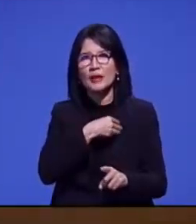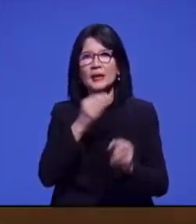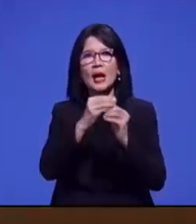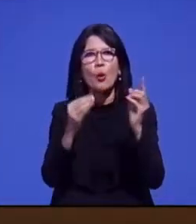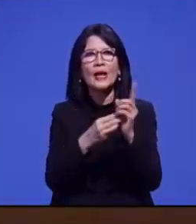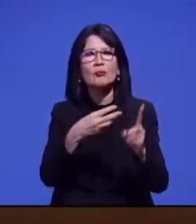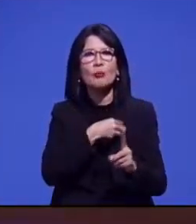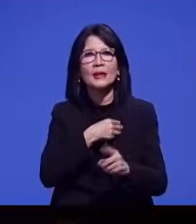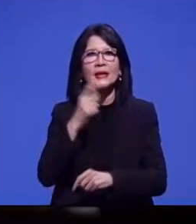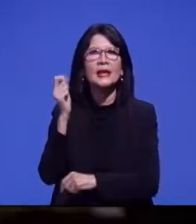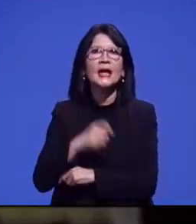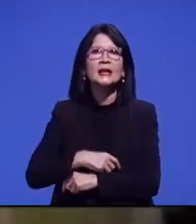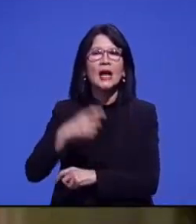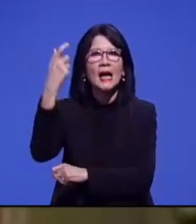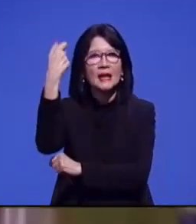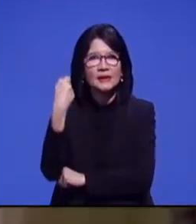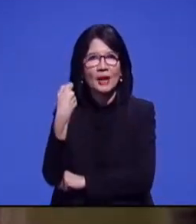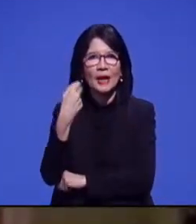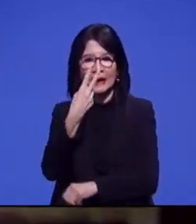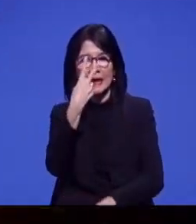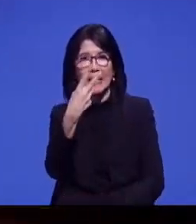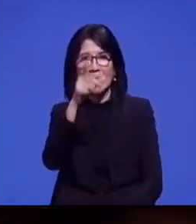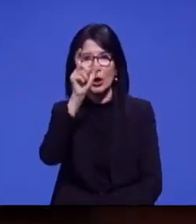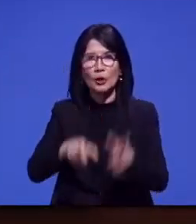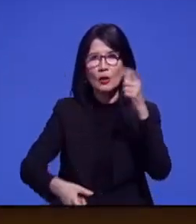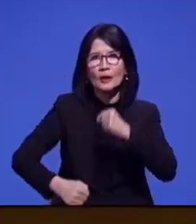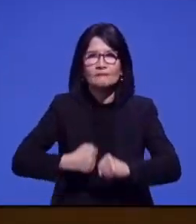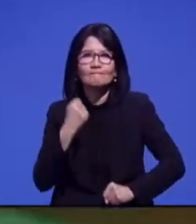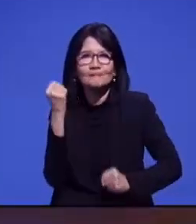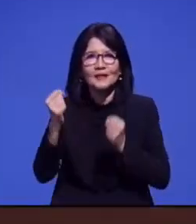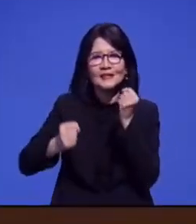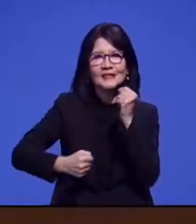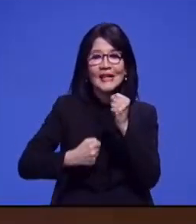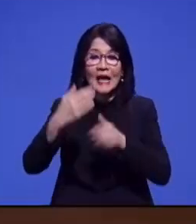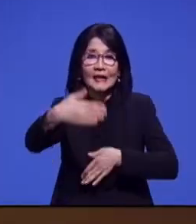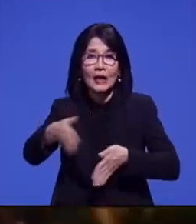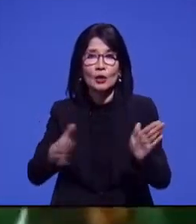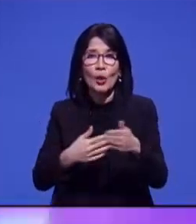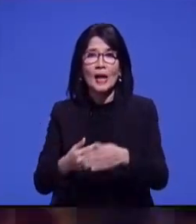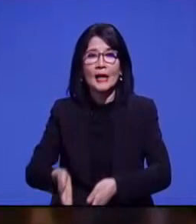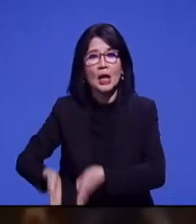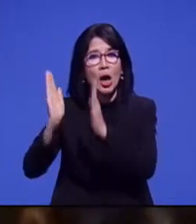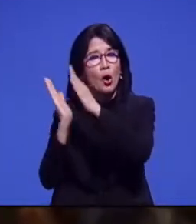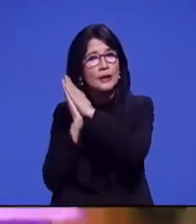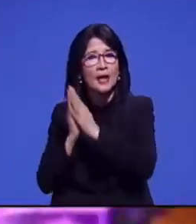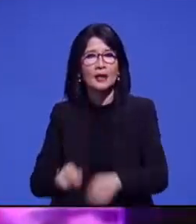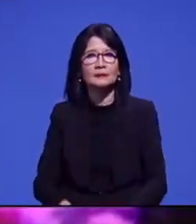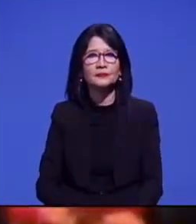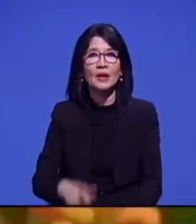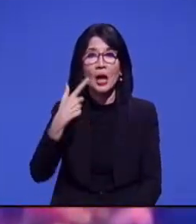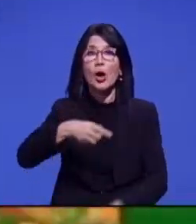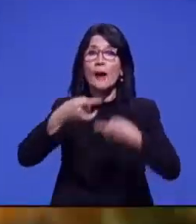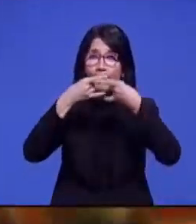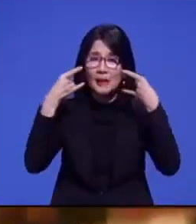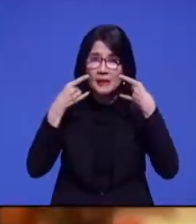lalu. Terlihat belasan orang berseragam batik dan hitam melakukan gerakan joget dalam ruangan sebuah hotel. Meski sebagian besar mengenakan